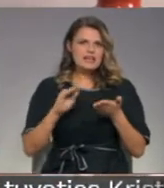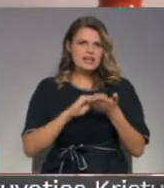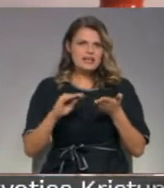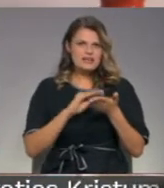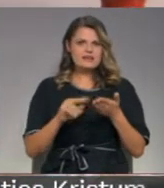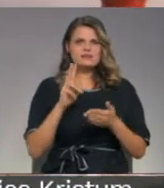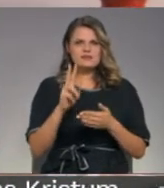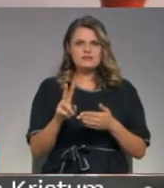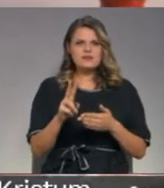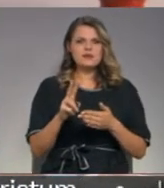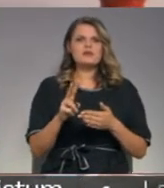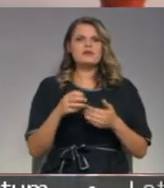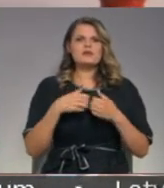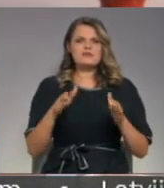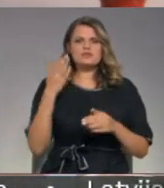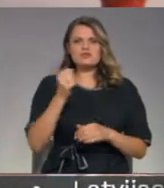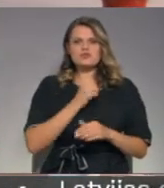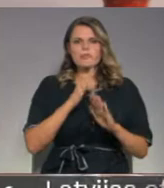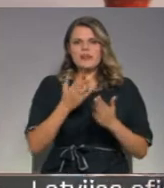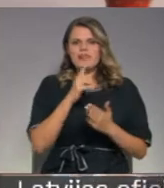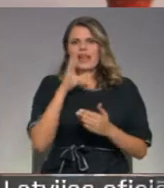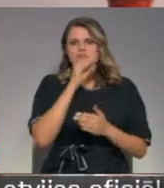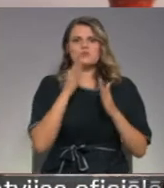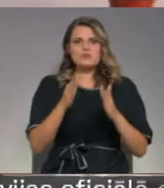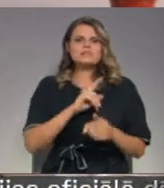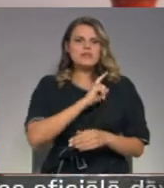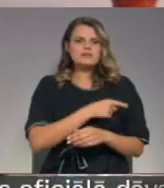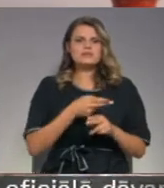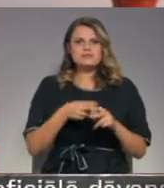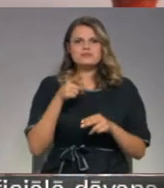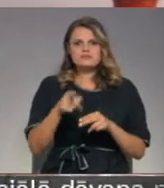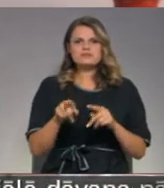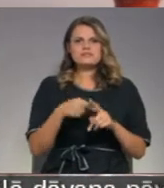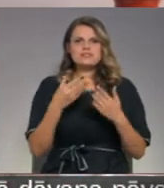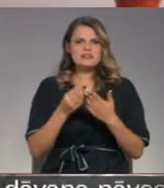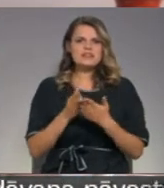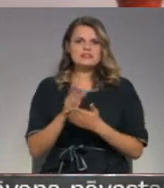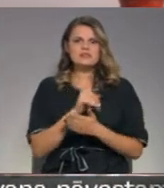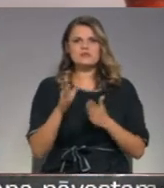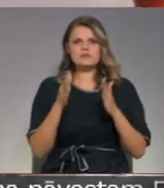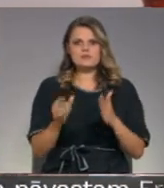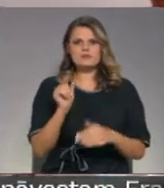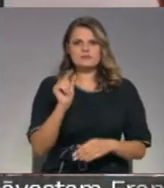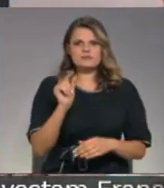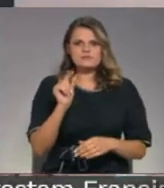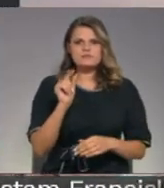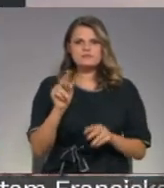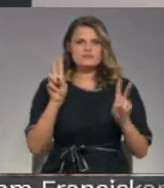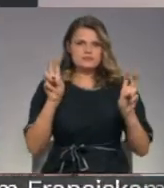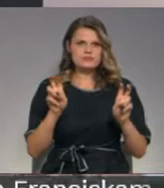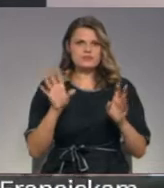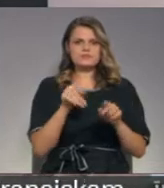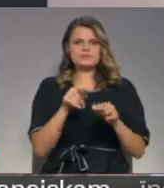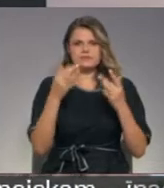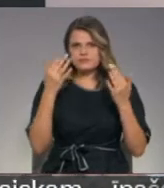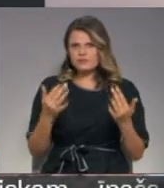kad atveramies Dieva žēlstībai, pat neiespējamies kļūst iespējams. Un man liekas, ka tas jau savā ziņā ir kļuvis tāds nedaudz kā moto visam šim